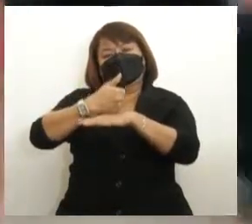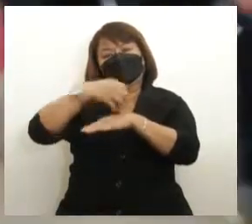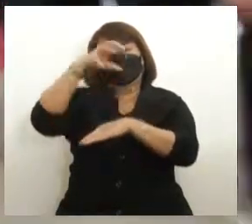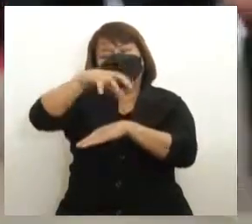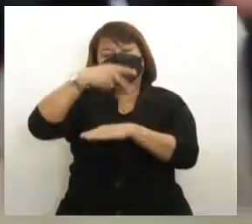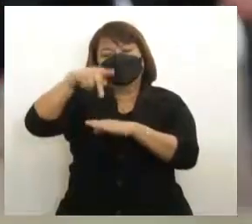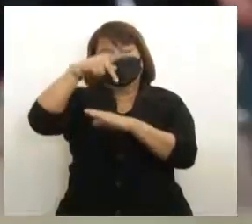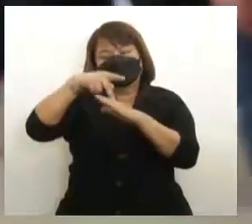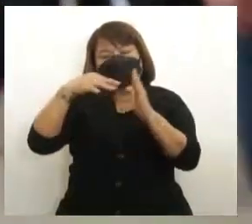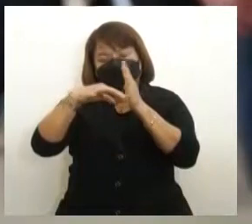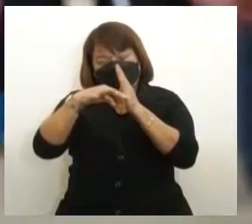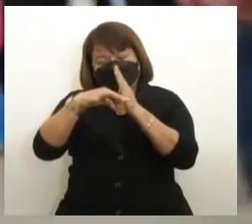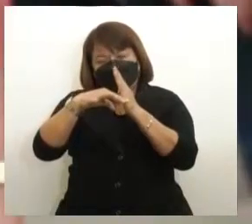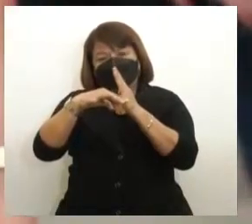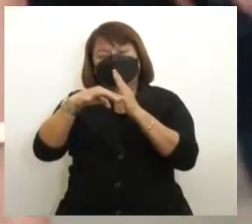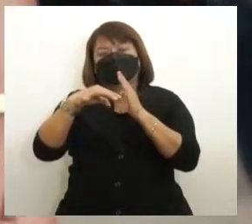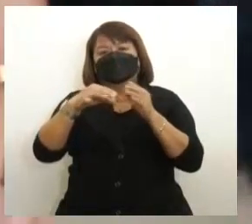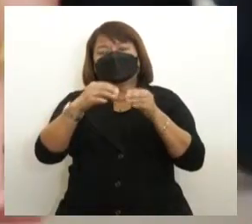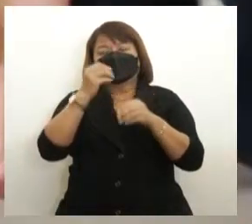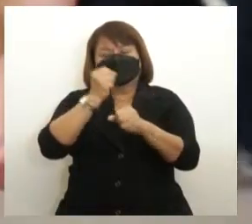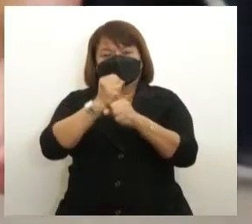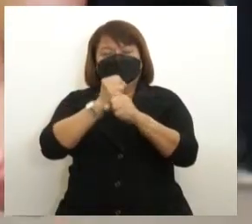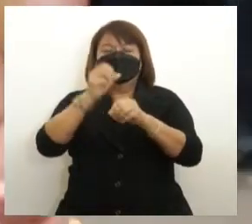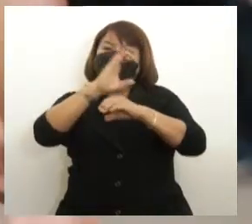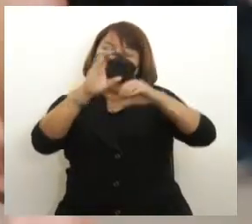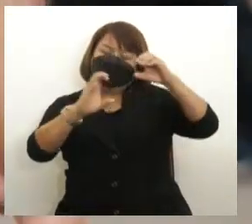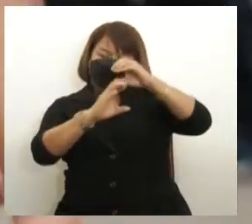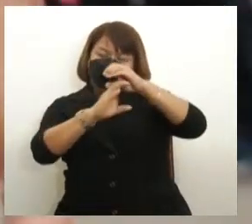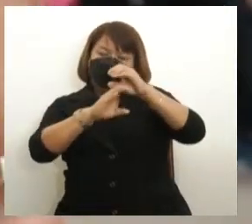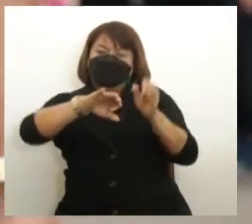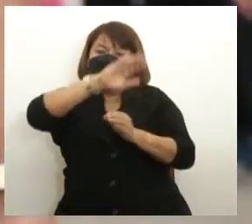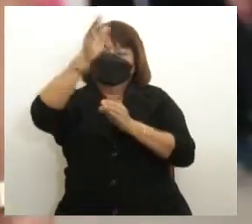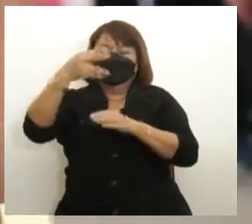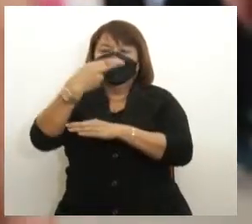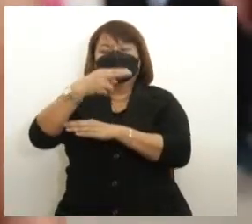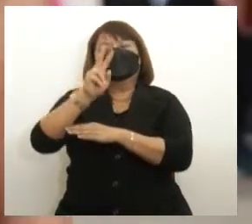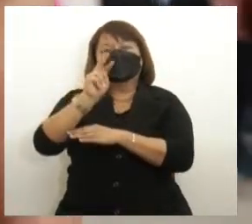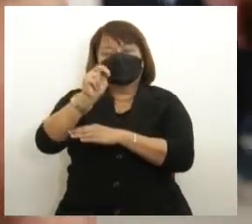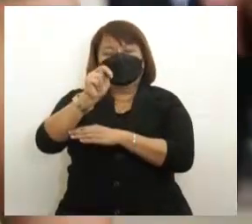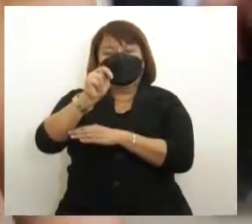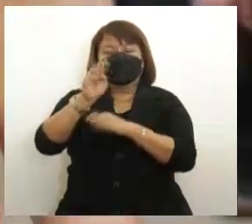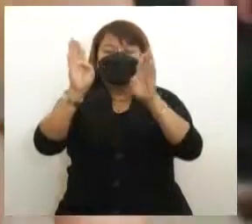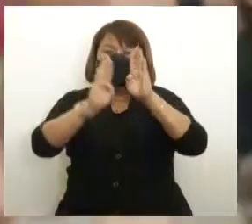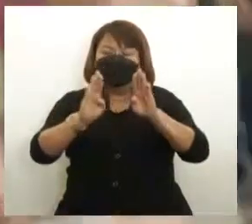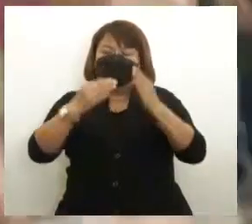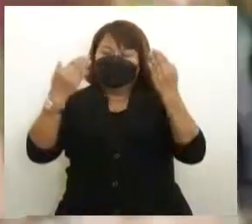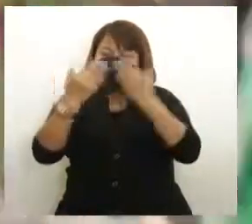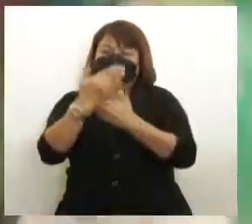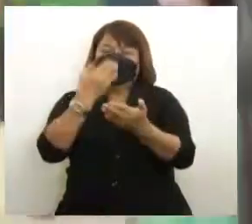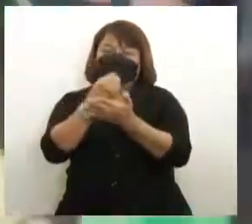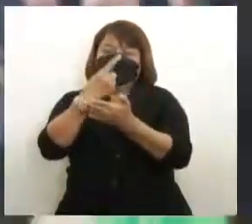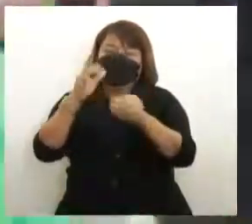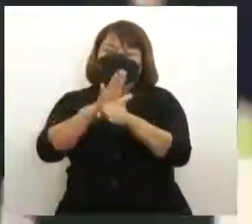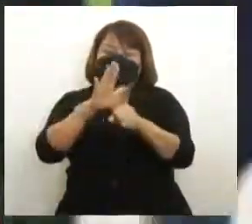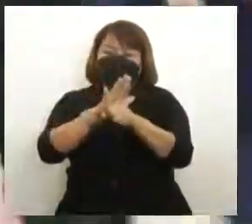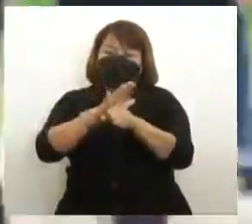ขตพื้นที่การศึกษาได้ขับเคลื่อนโครงการโคกหนองนาโมเดลด้วยการปรับเปลี่ยนพื้นที่โดยรอบของสำนักง